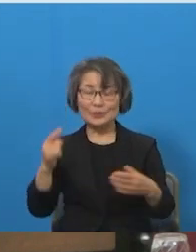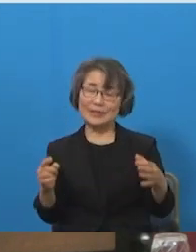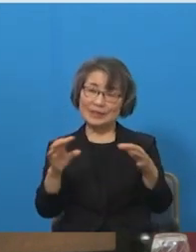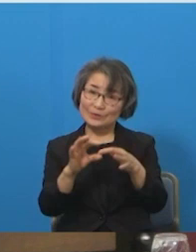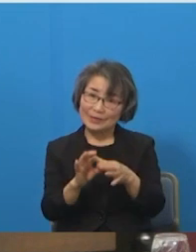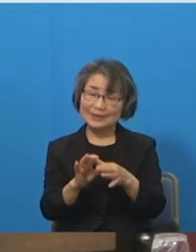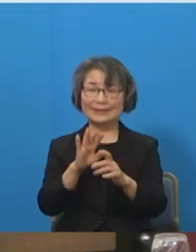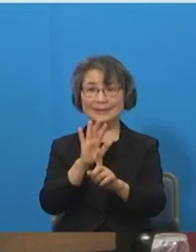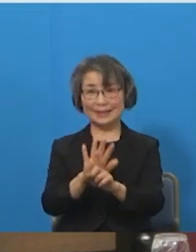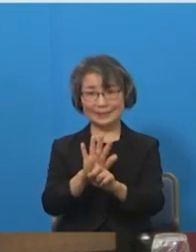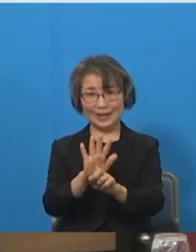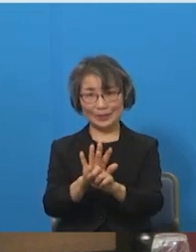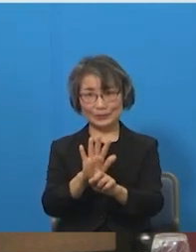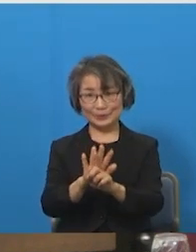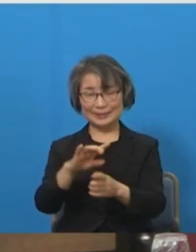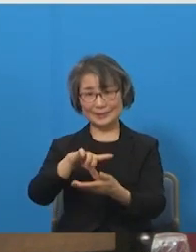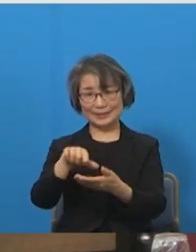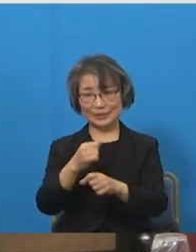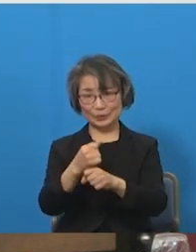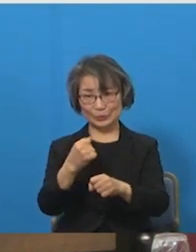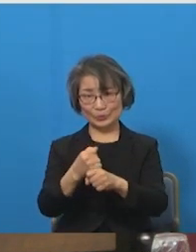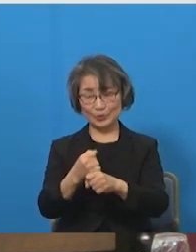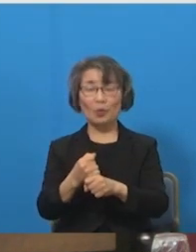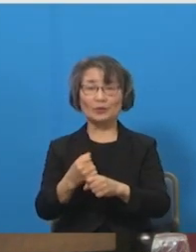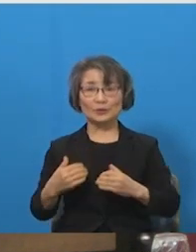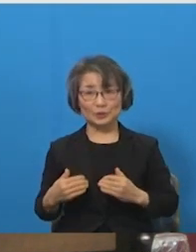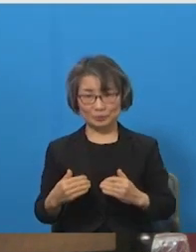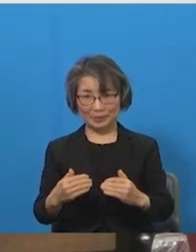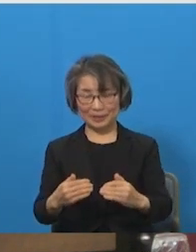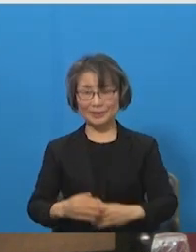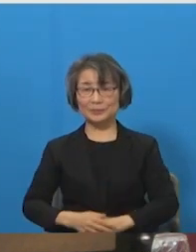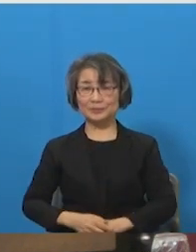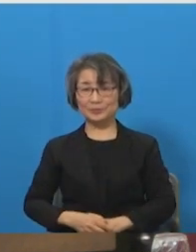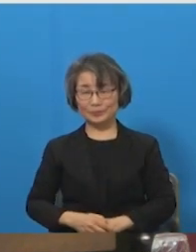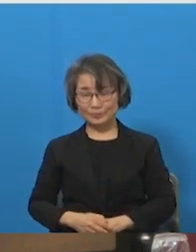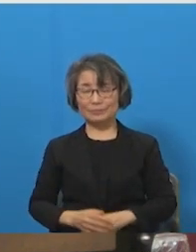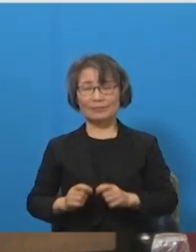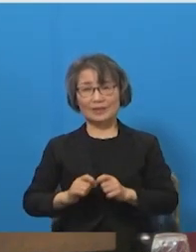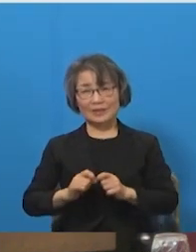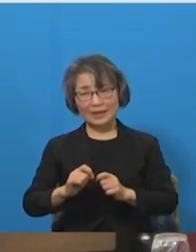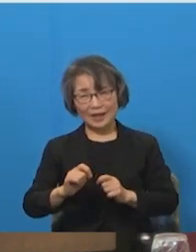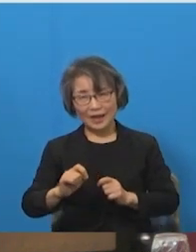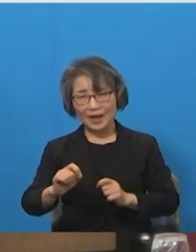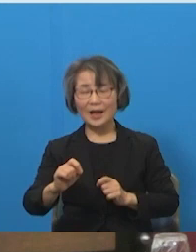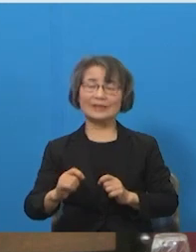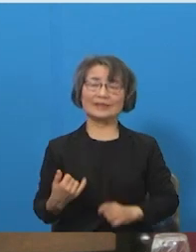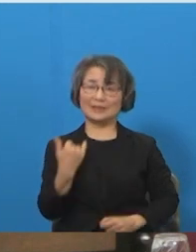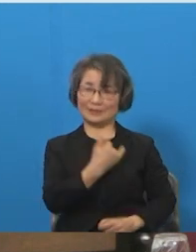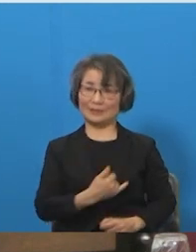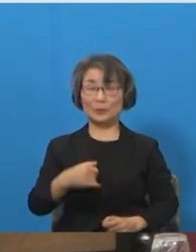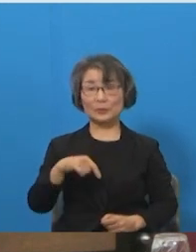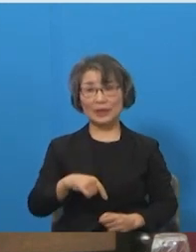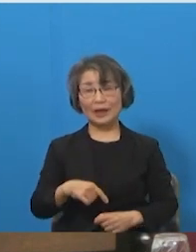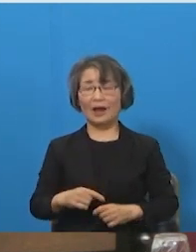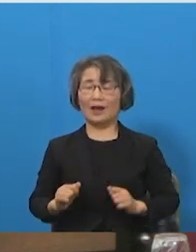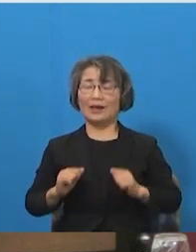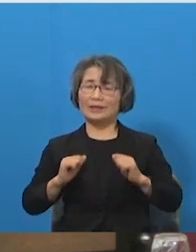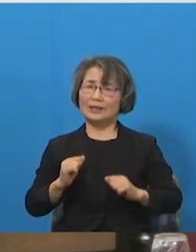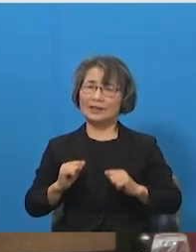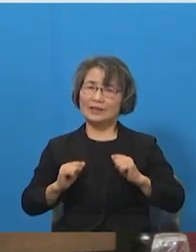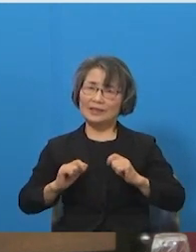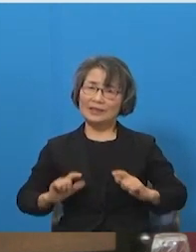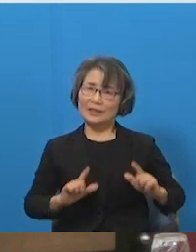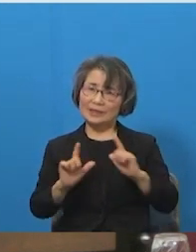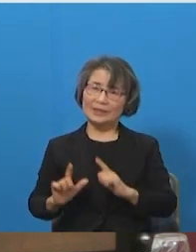支える地域づくりを進めてまいります。長い人生の中では、生きづらさを抱え、支援を必要とする場